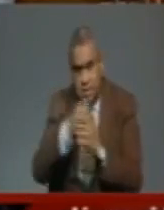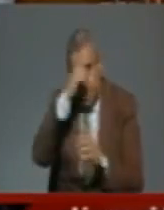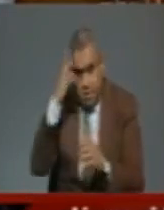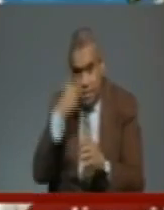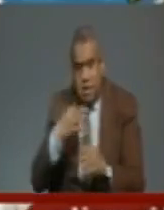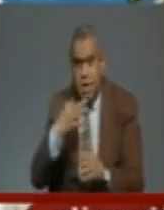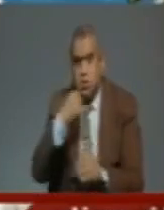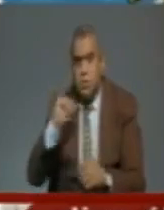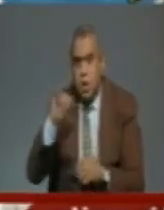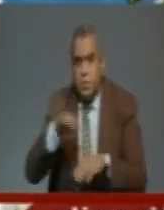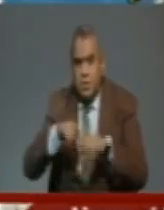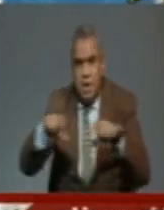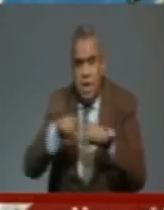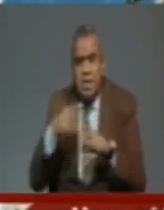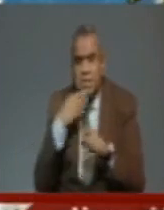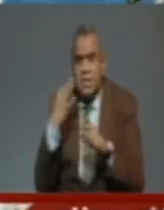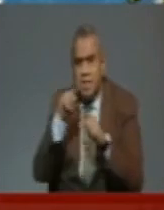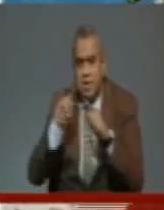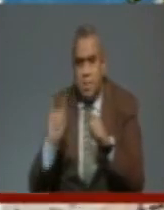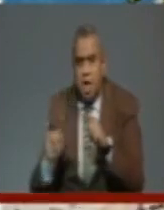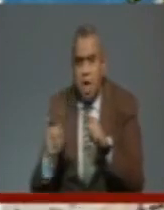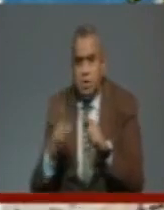عندنا يبقى 3.6 بعمق